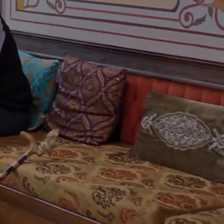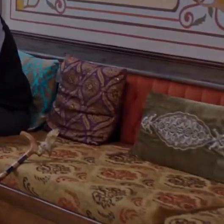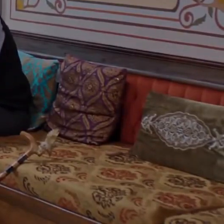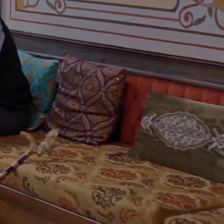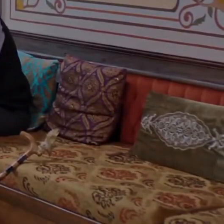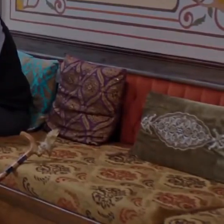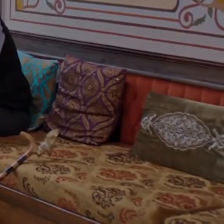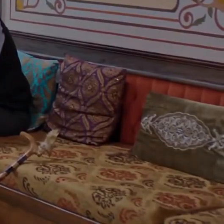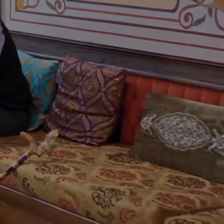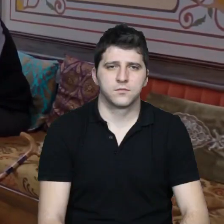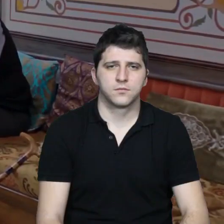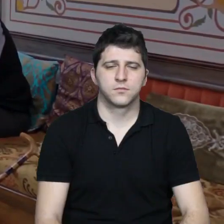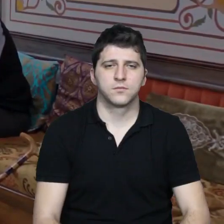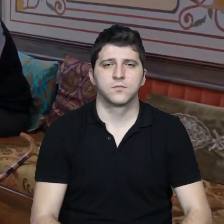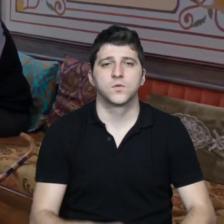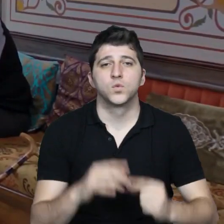durdu. Söyle çocuğa.